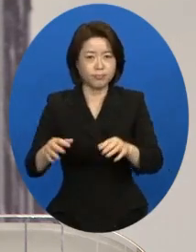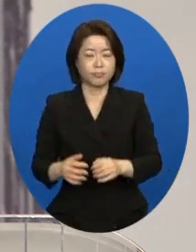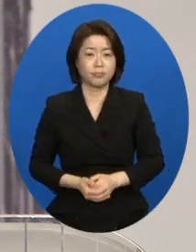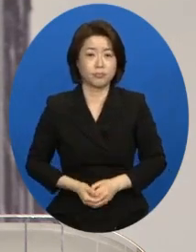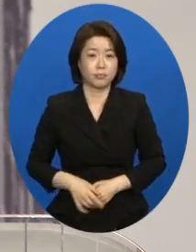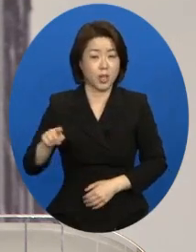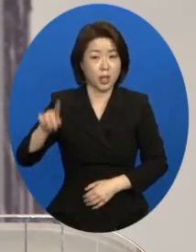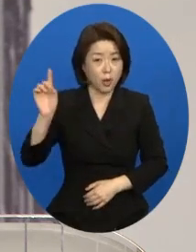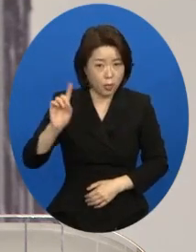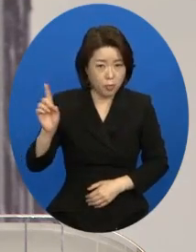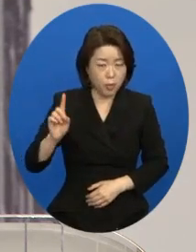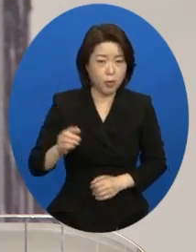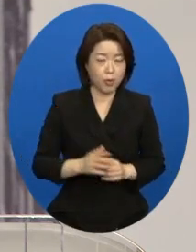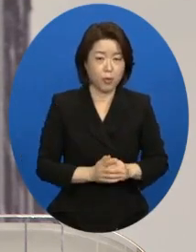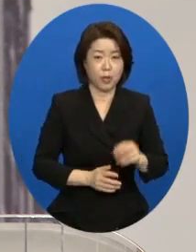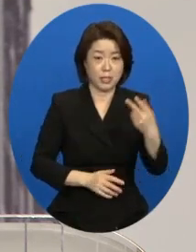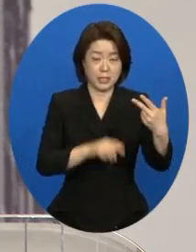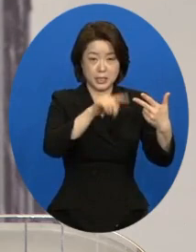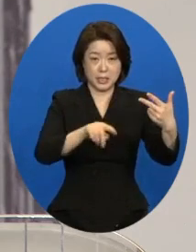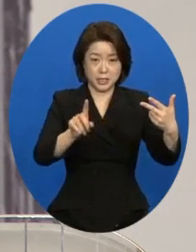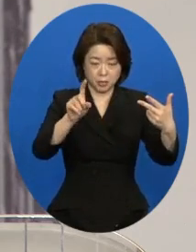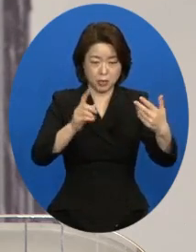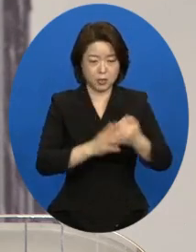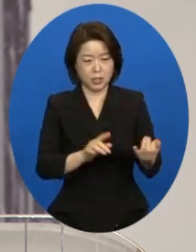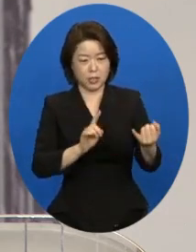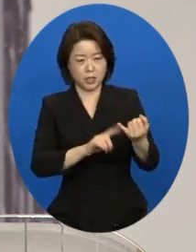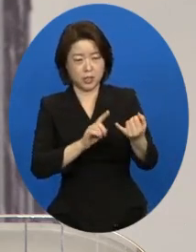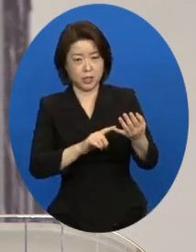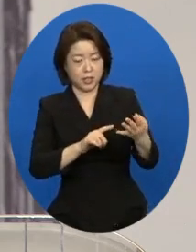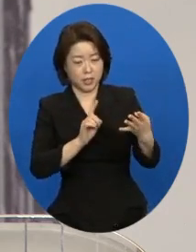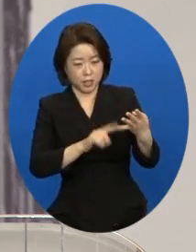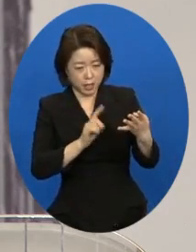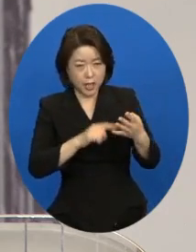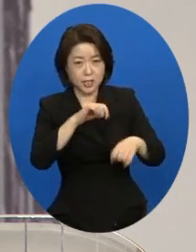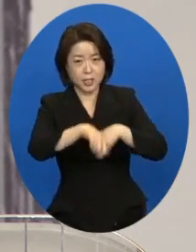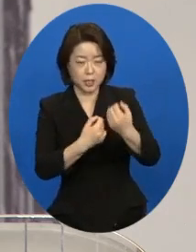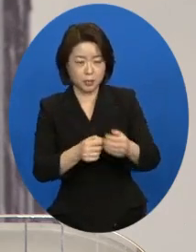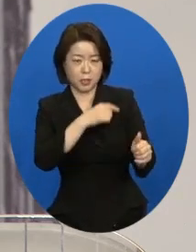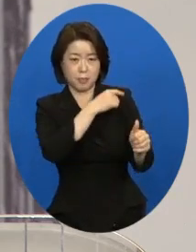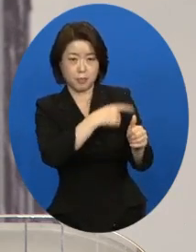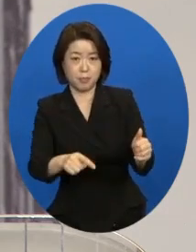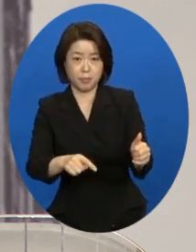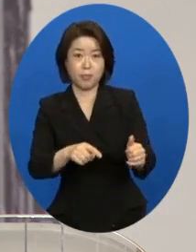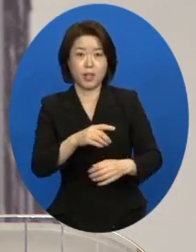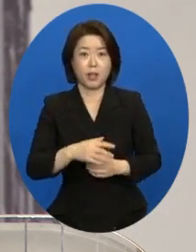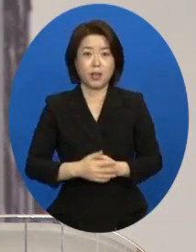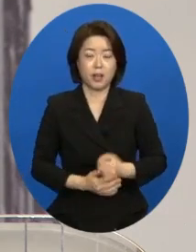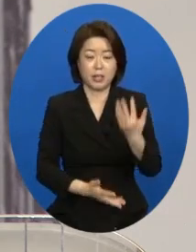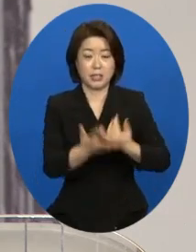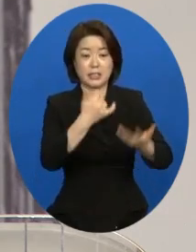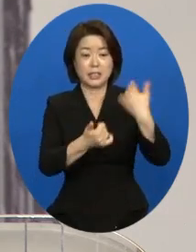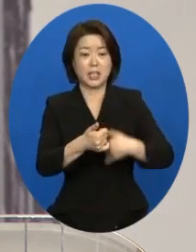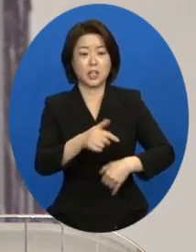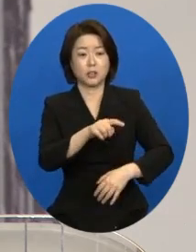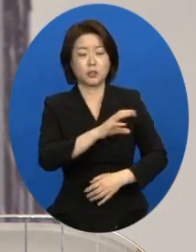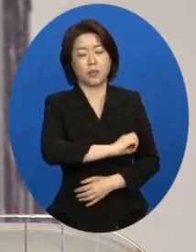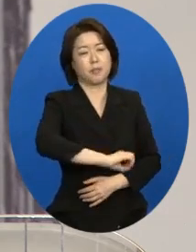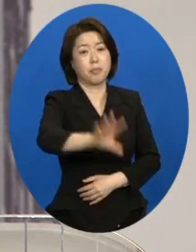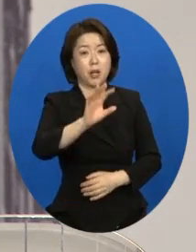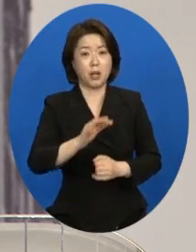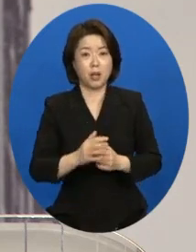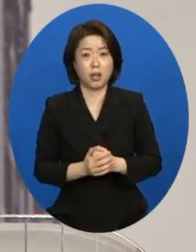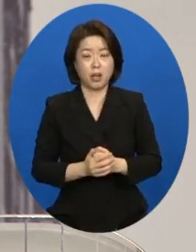하냐면 11절에 이 넷째 짐승을 죽입니다. 그리고 타는 불에 던져요. 이 타는